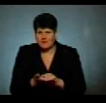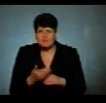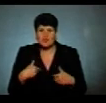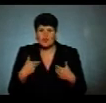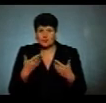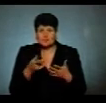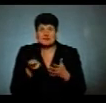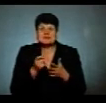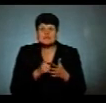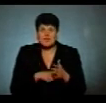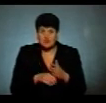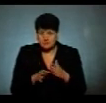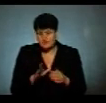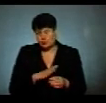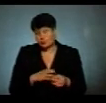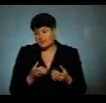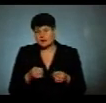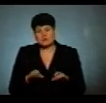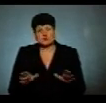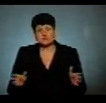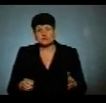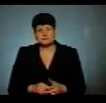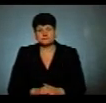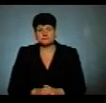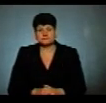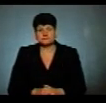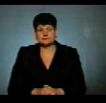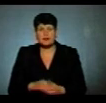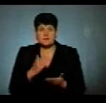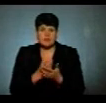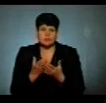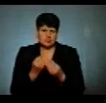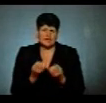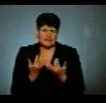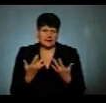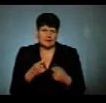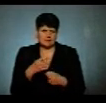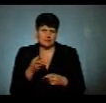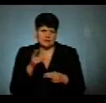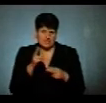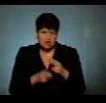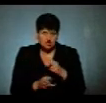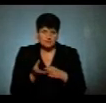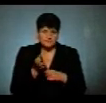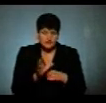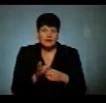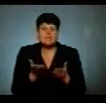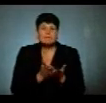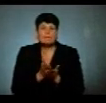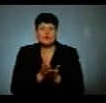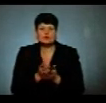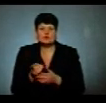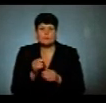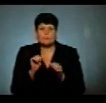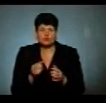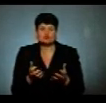рекомендуємо їх закрити, і таке відповідне рішення було прийнято. І маємо ще декілька хвилин до завершення ефіру. Які послуги тернополяни